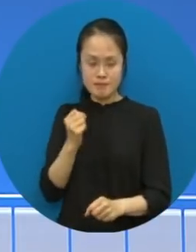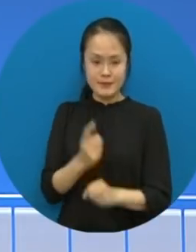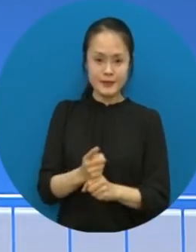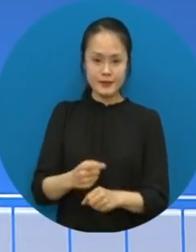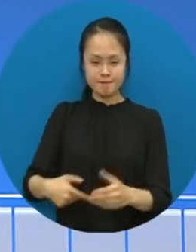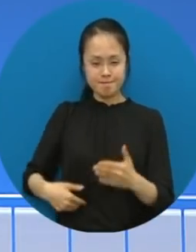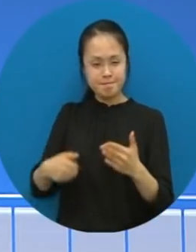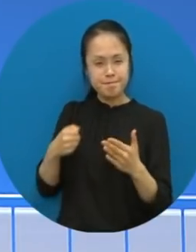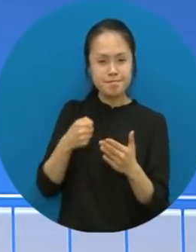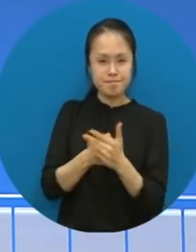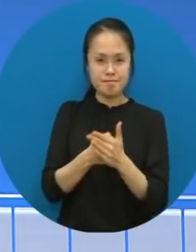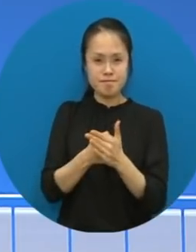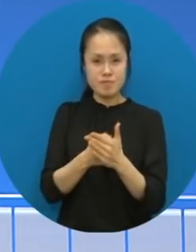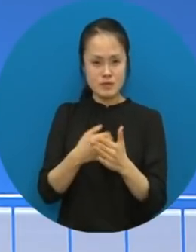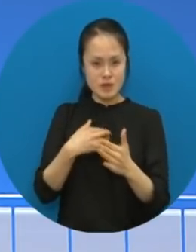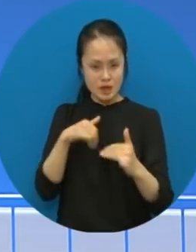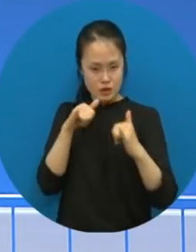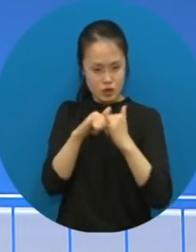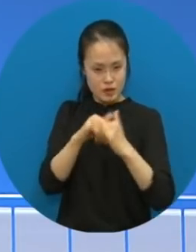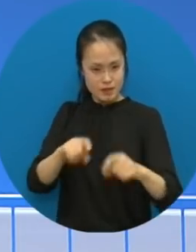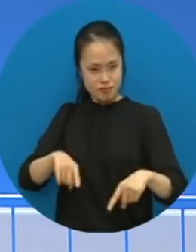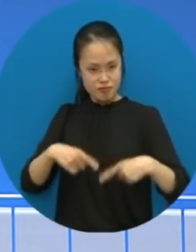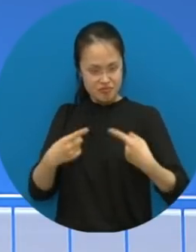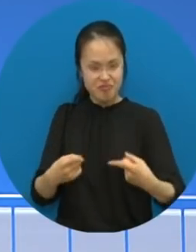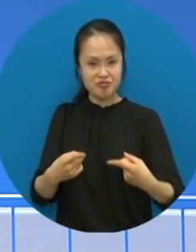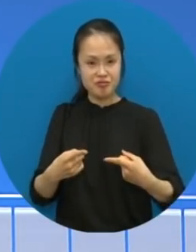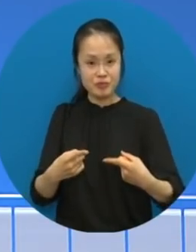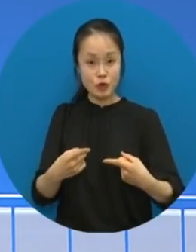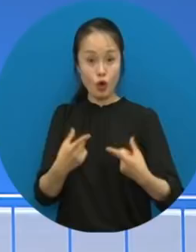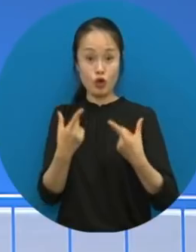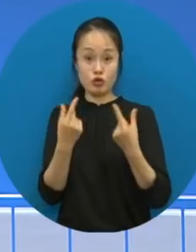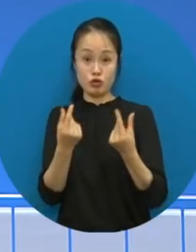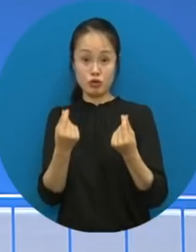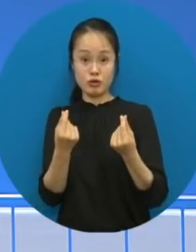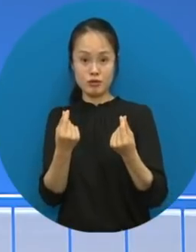물을 손에 직접 떠서 주위를 바라보며